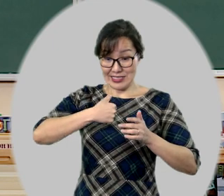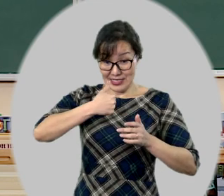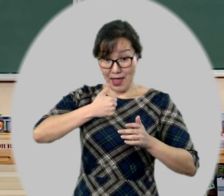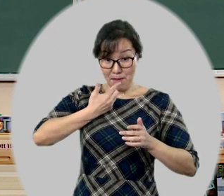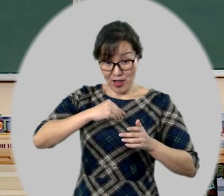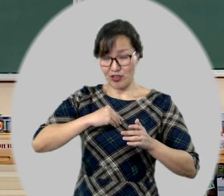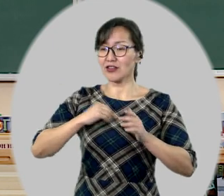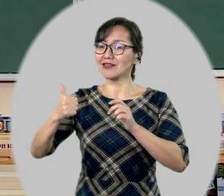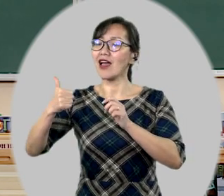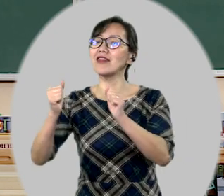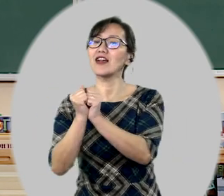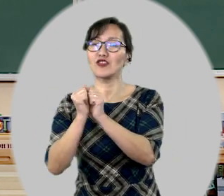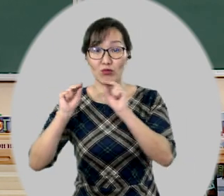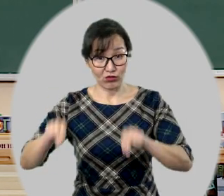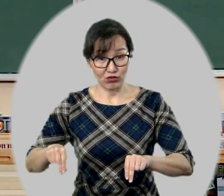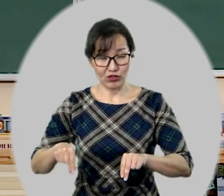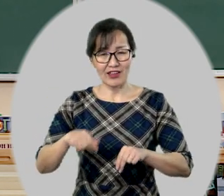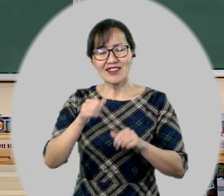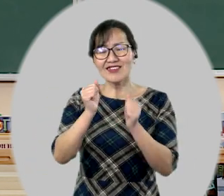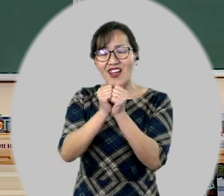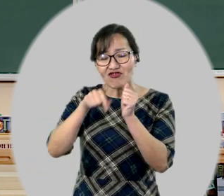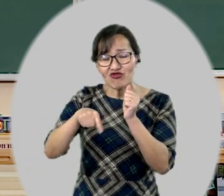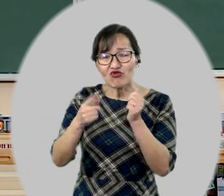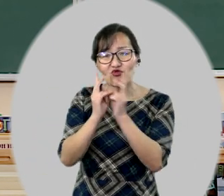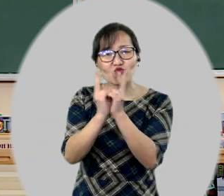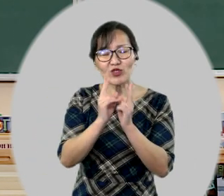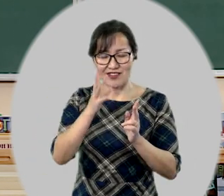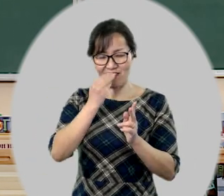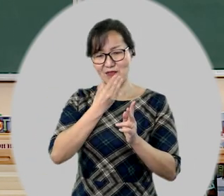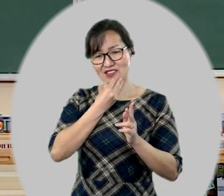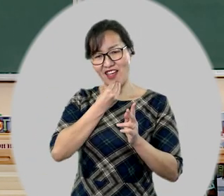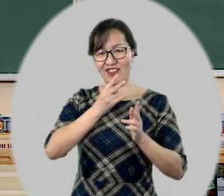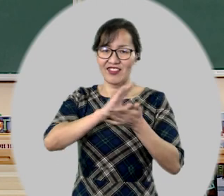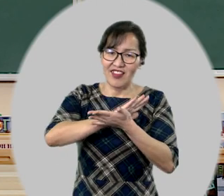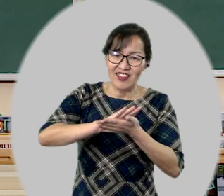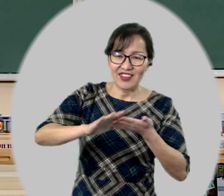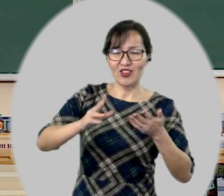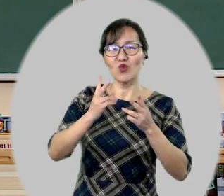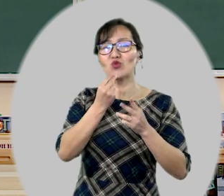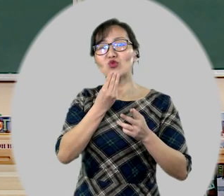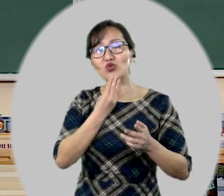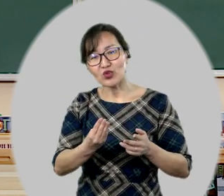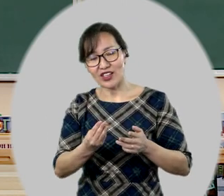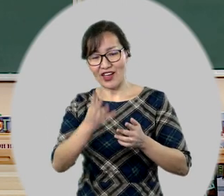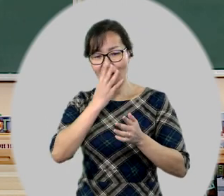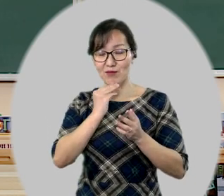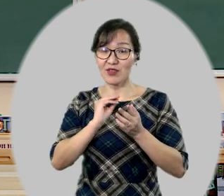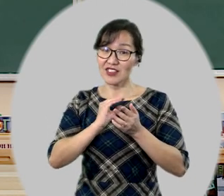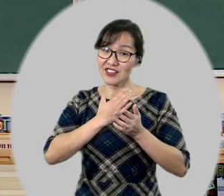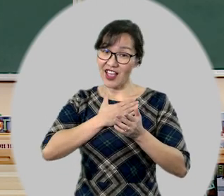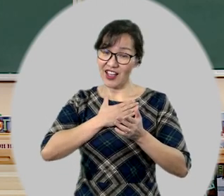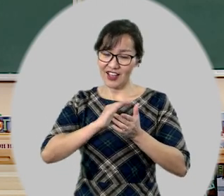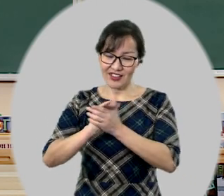хүрлін, хэр найадз гэдэ бүл нэндэн сайхан, үннэн ж шудараг, хамгийн голсунж үннэн шудараг байхан маш том